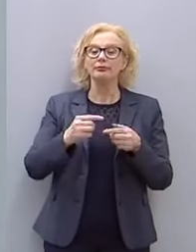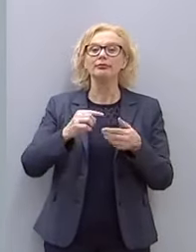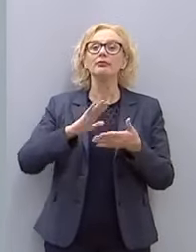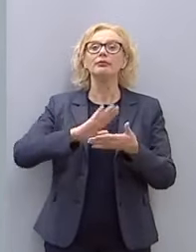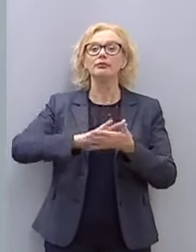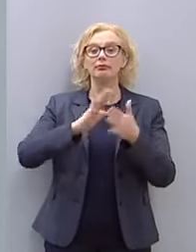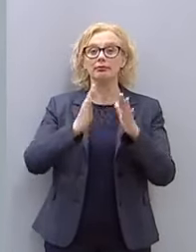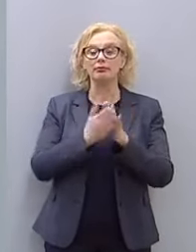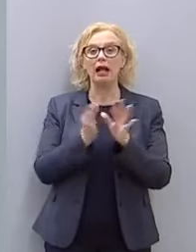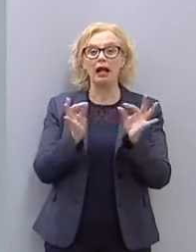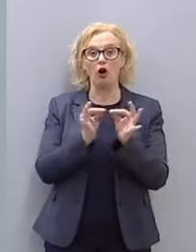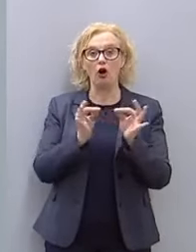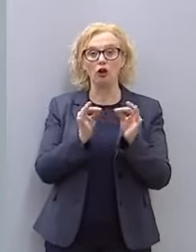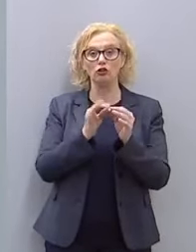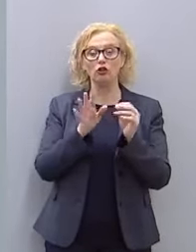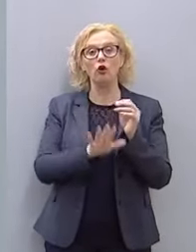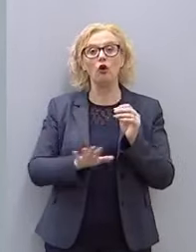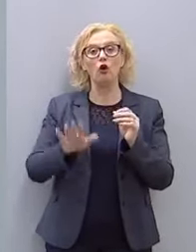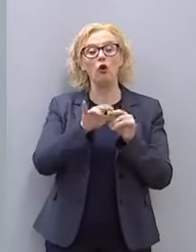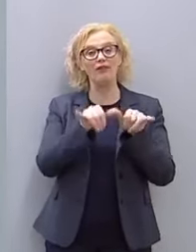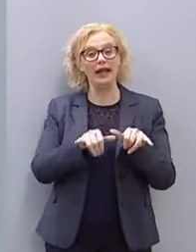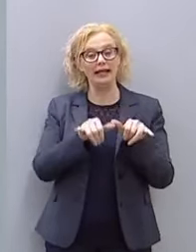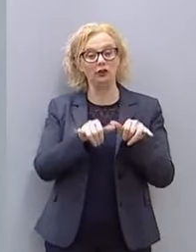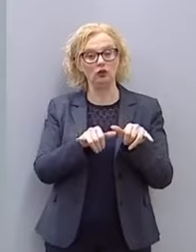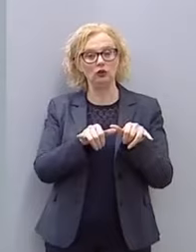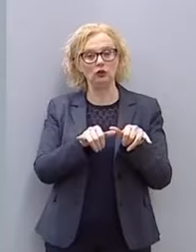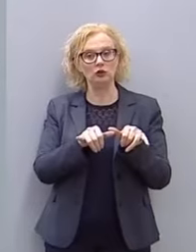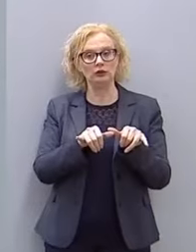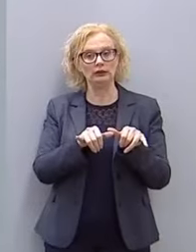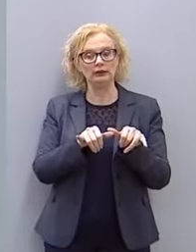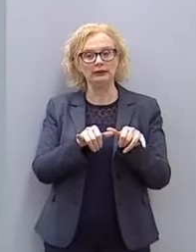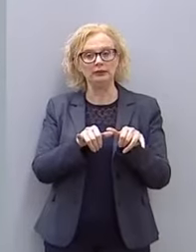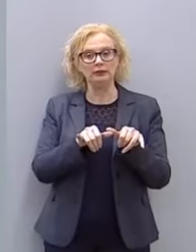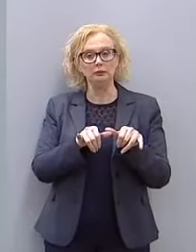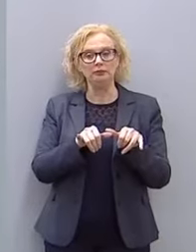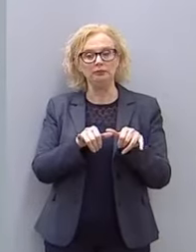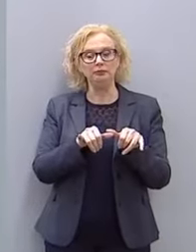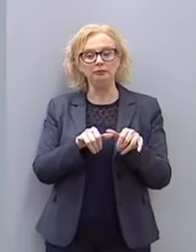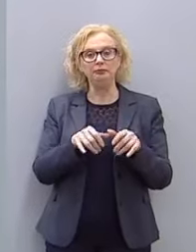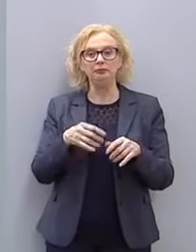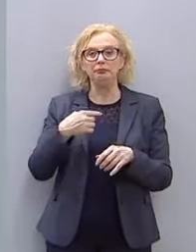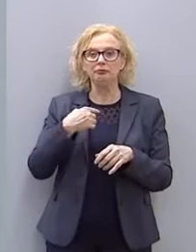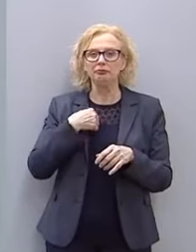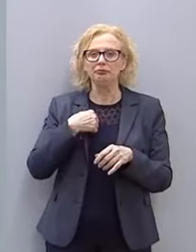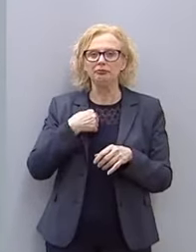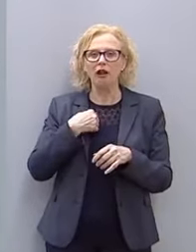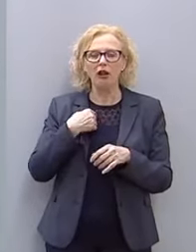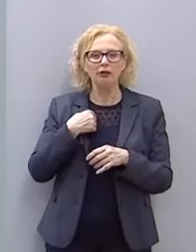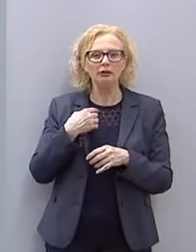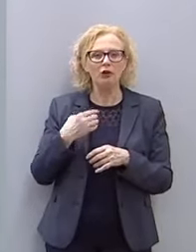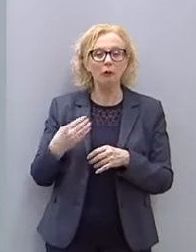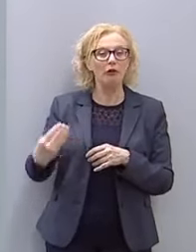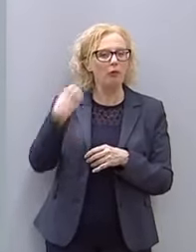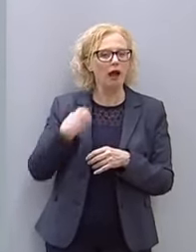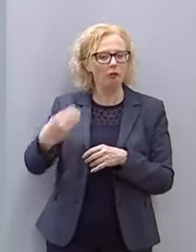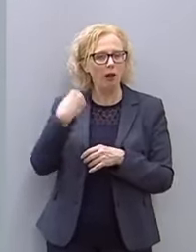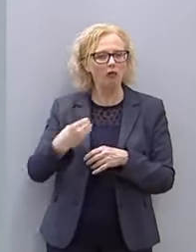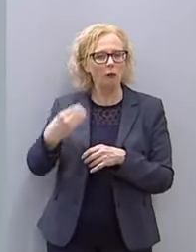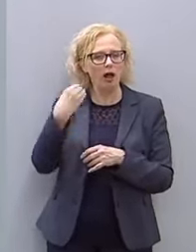il veneto sono stato diciamo molto bersani caso di richieste di